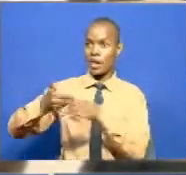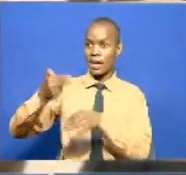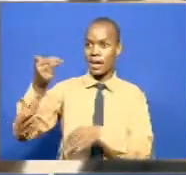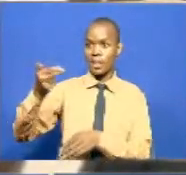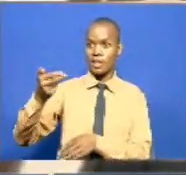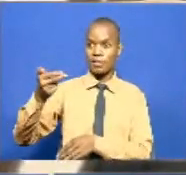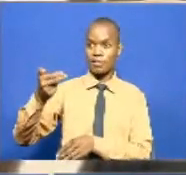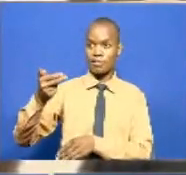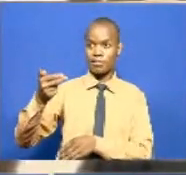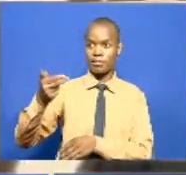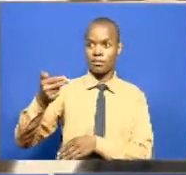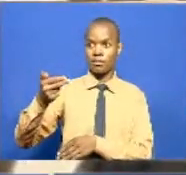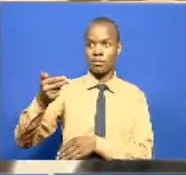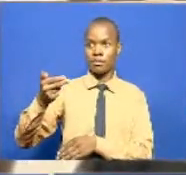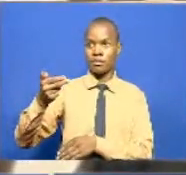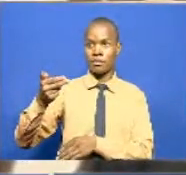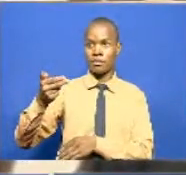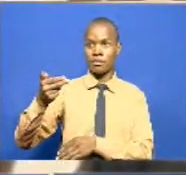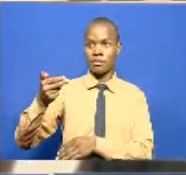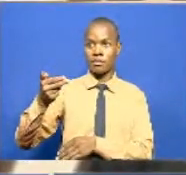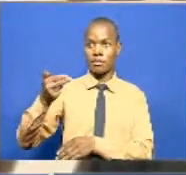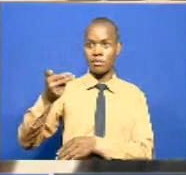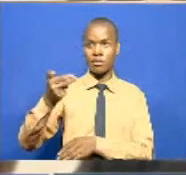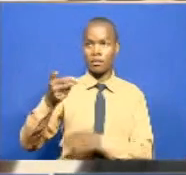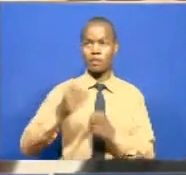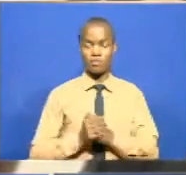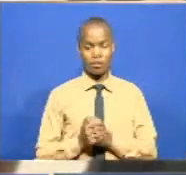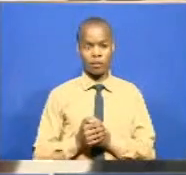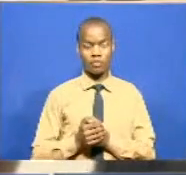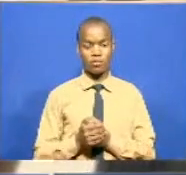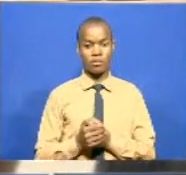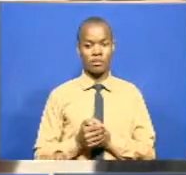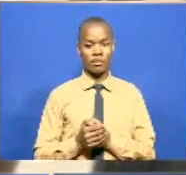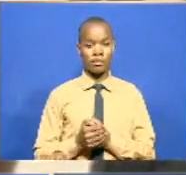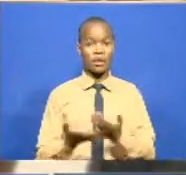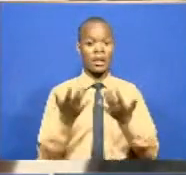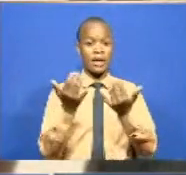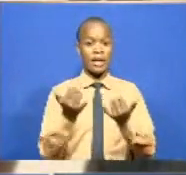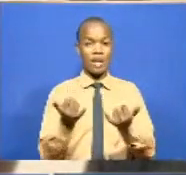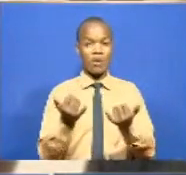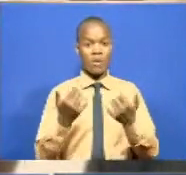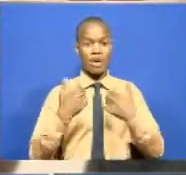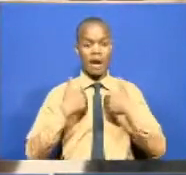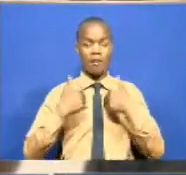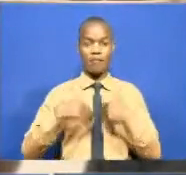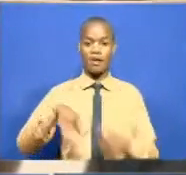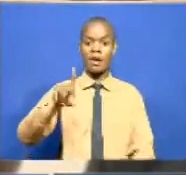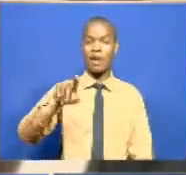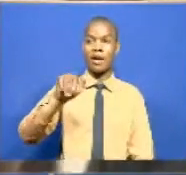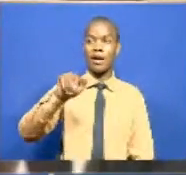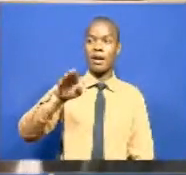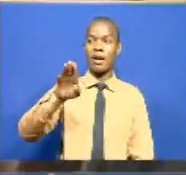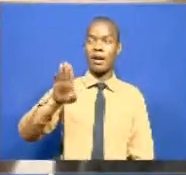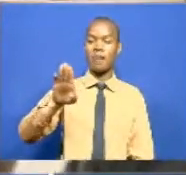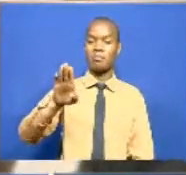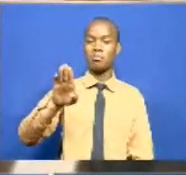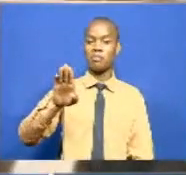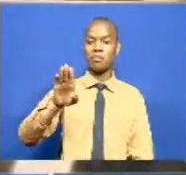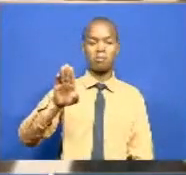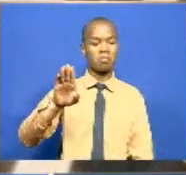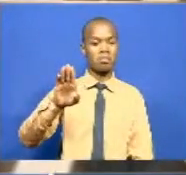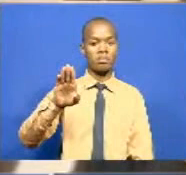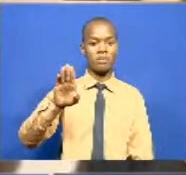ikiwa very high. Wakati huo hakuna surface ya ramp ambayo iko wet.